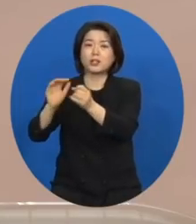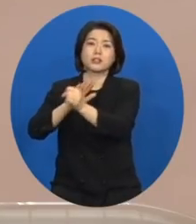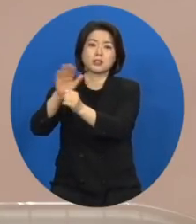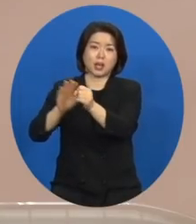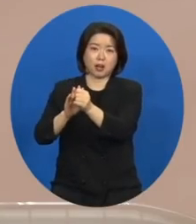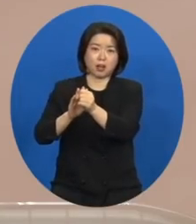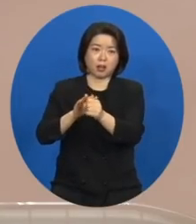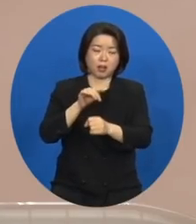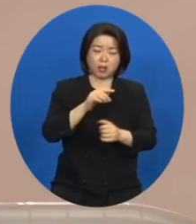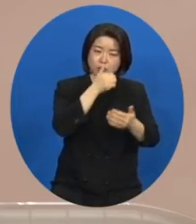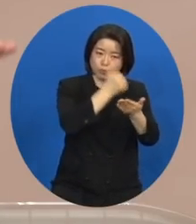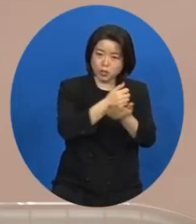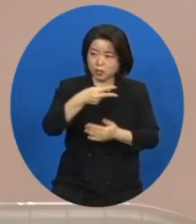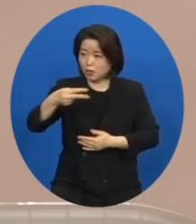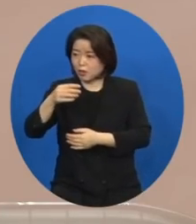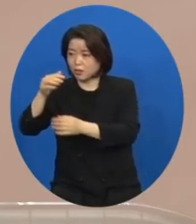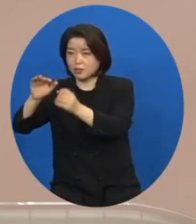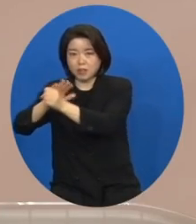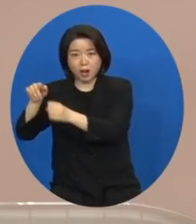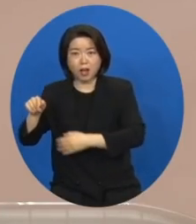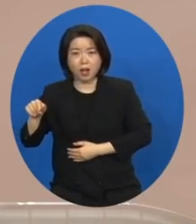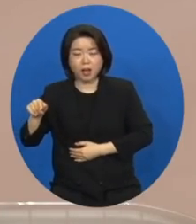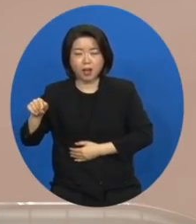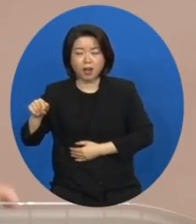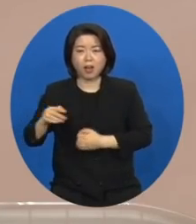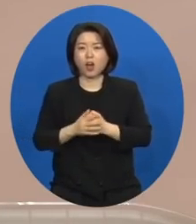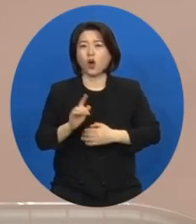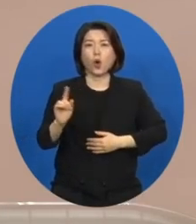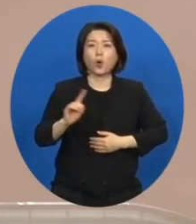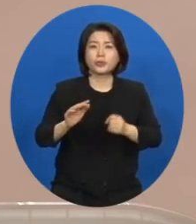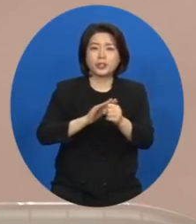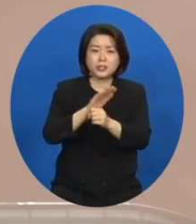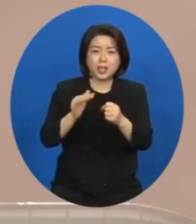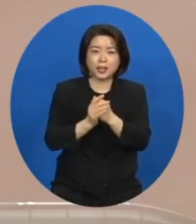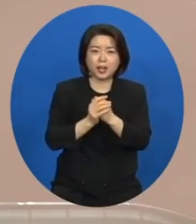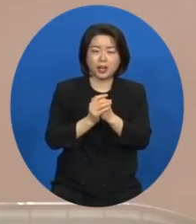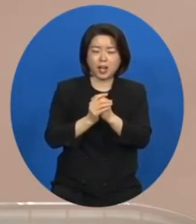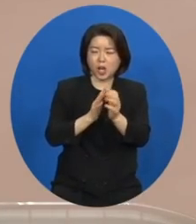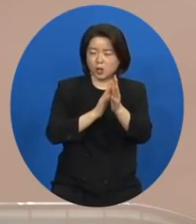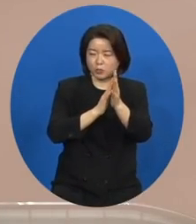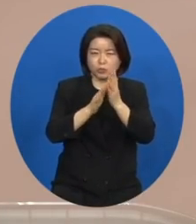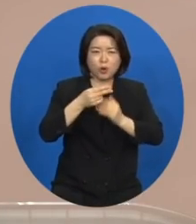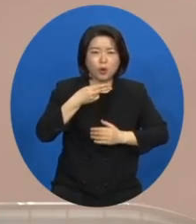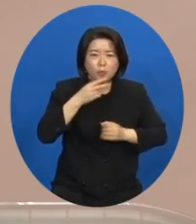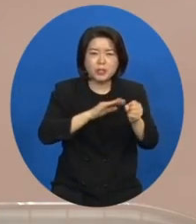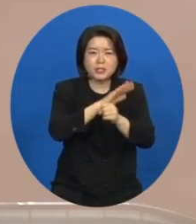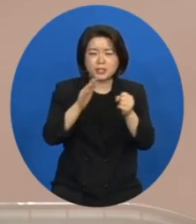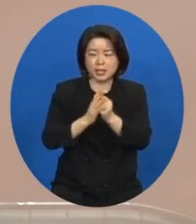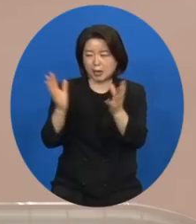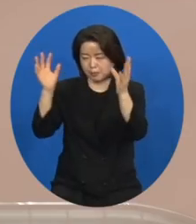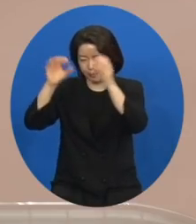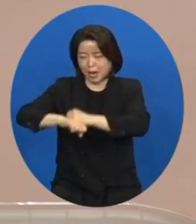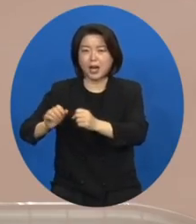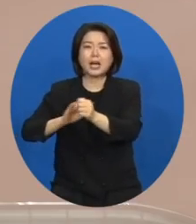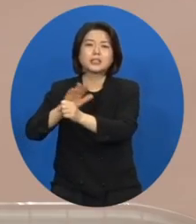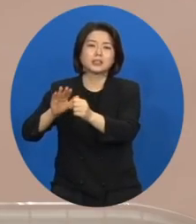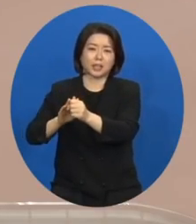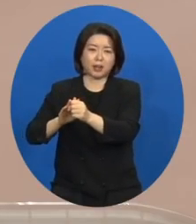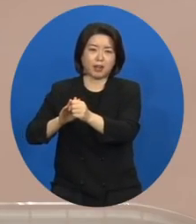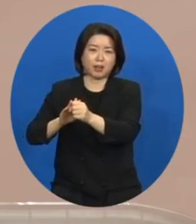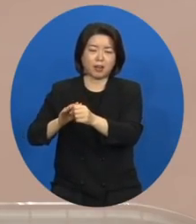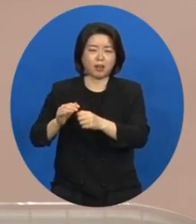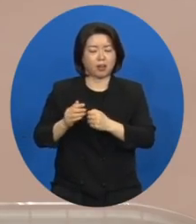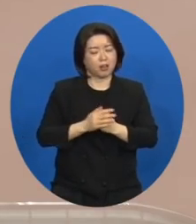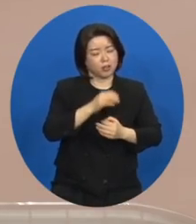사랑 이라고 하니까 죄가 사랑은 사랑인 어떤 사람이냐 무질서한 사랑 망가진 사랑 이라는 거예요 죄는